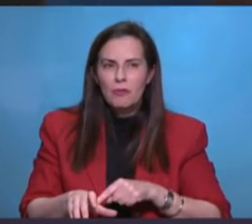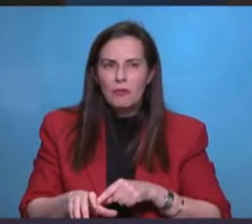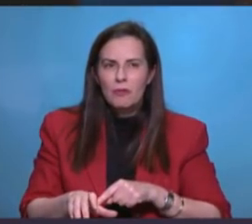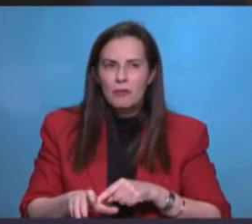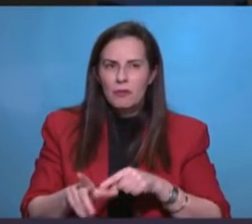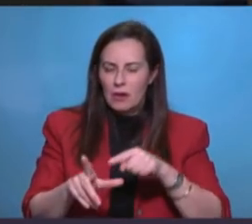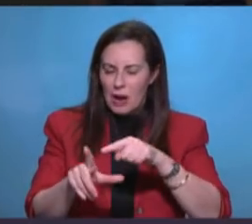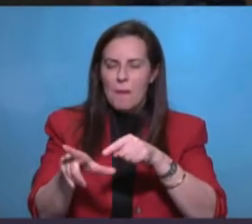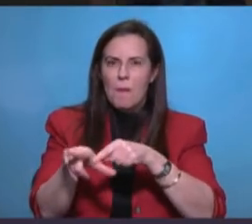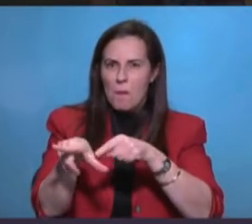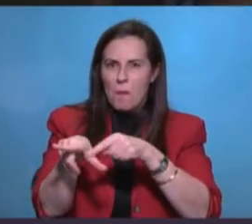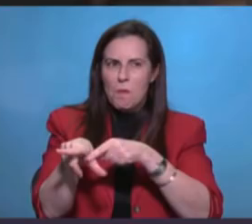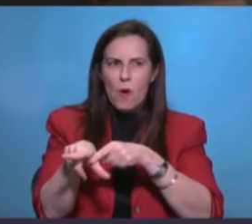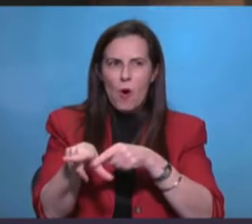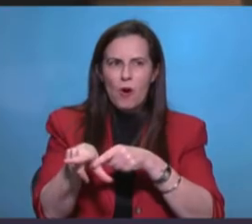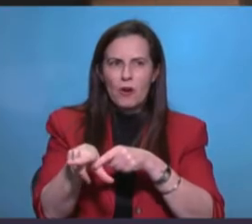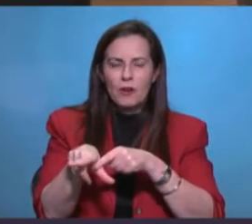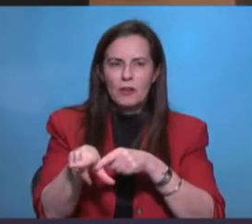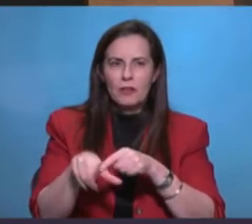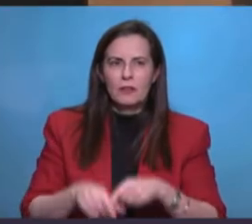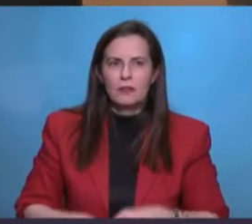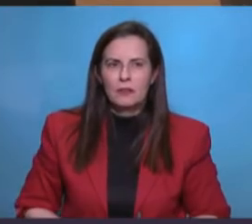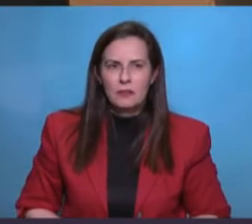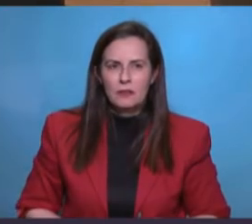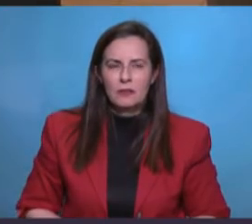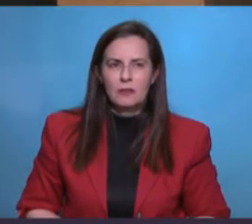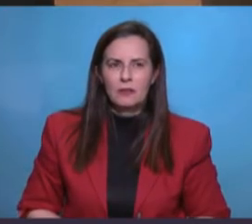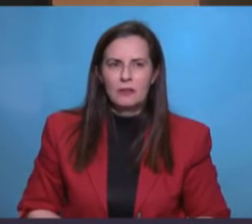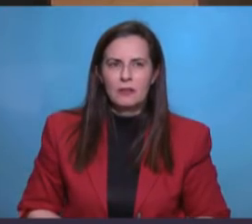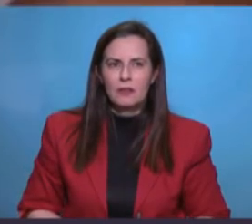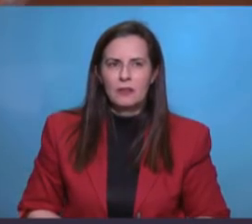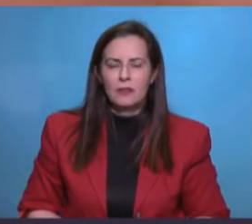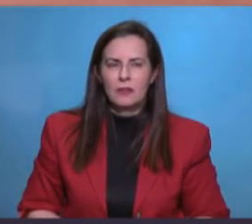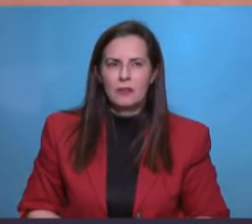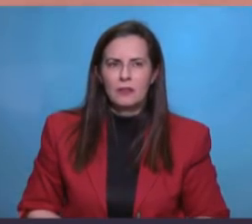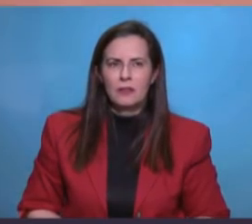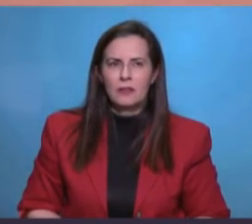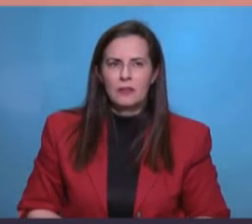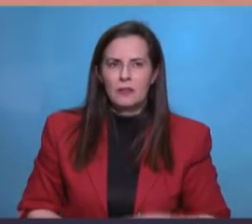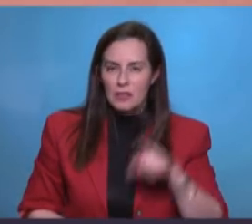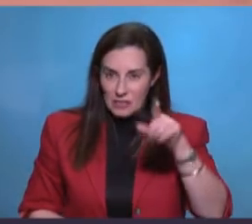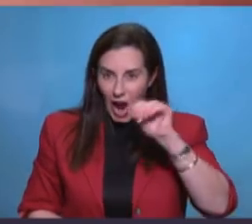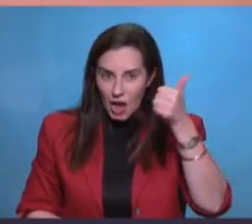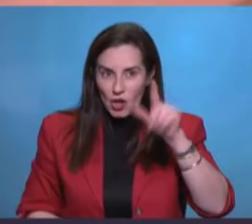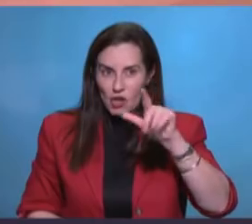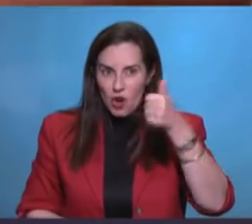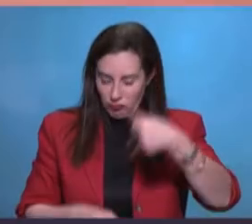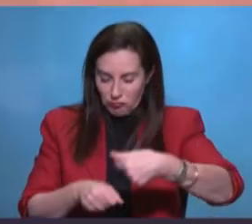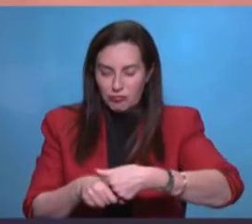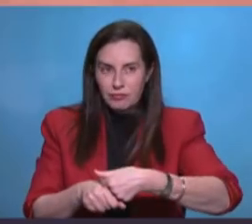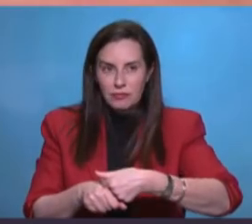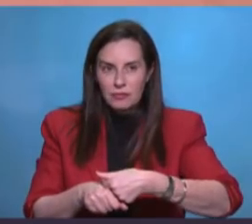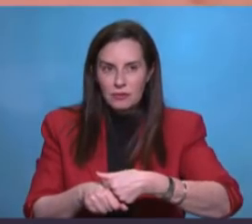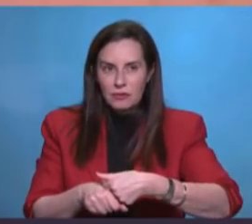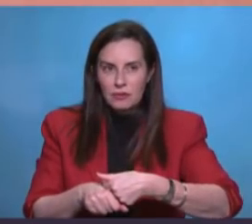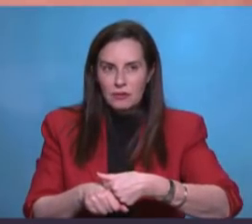האצבע לאגודל ביד. ו... זה השבב הראשון שהוא? זה השבב הראשון,